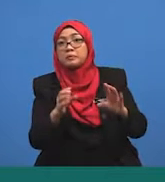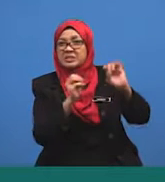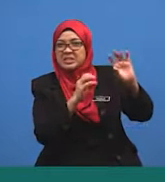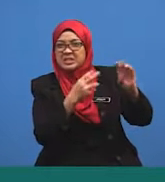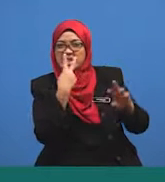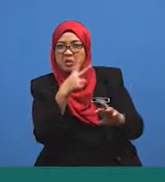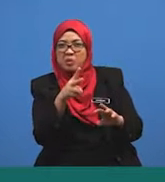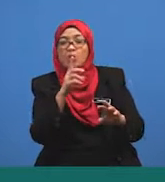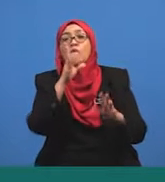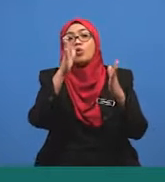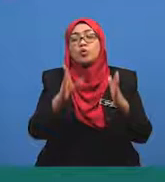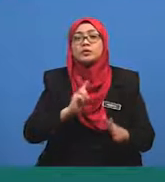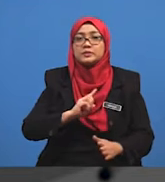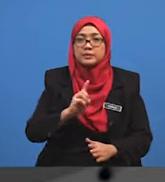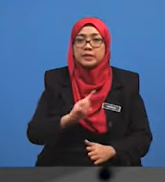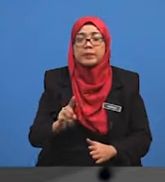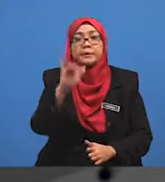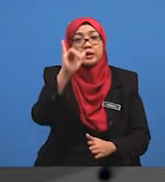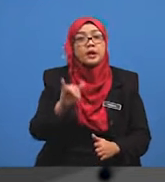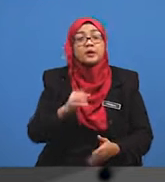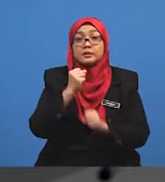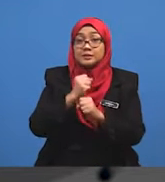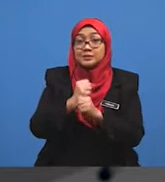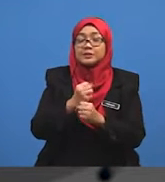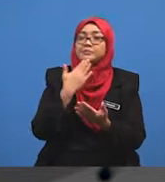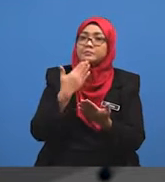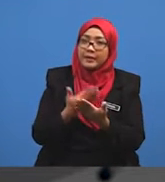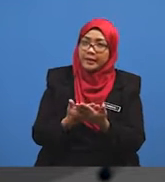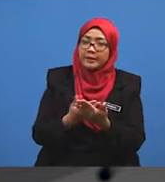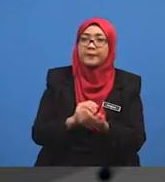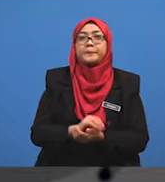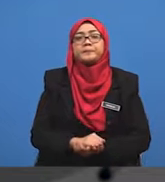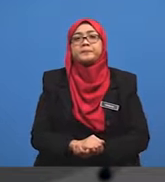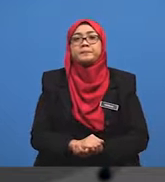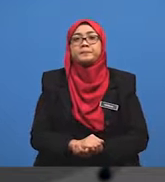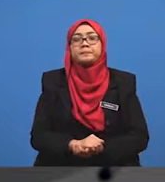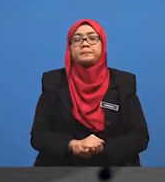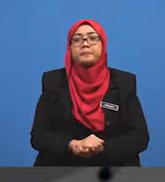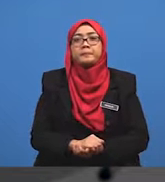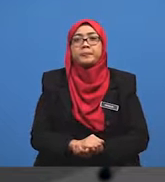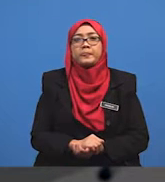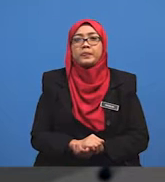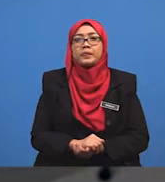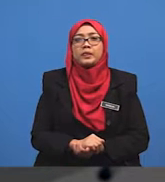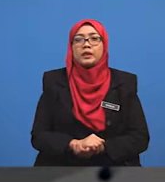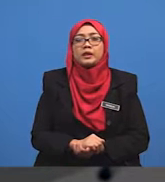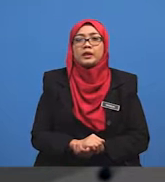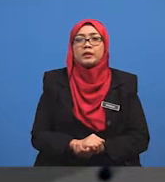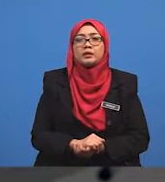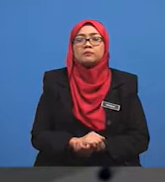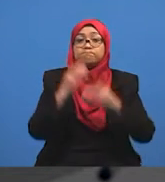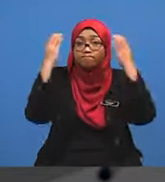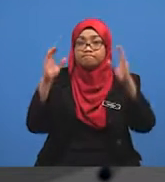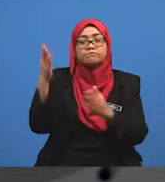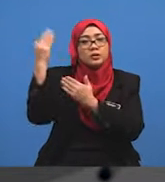Islam. Berapa jalan ni mati Allah SWT? Faham tidak apa yang kita belajar hari ini? Mudah-mudahan saya